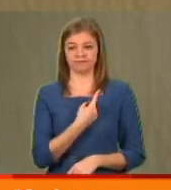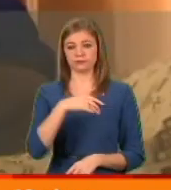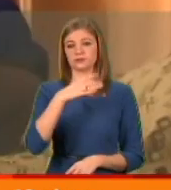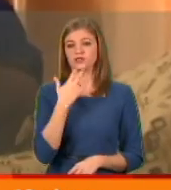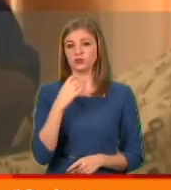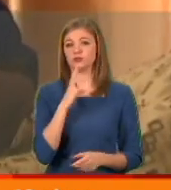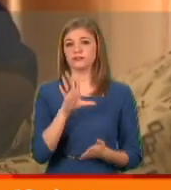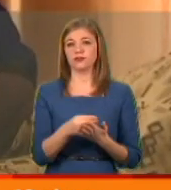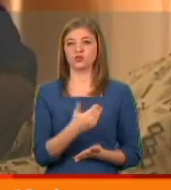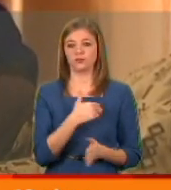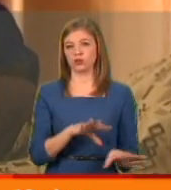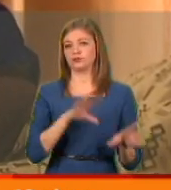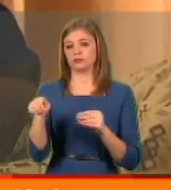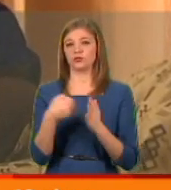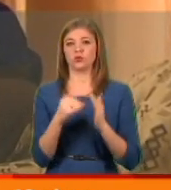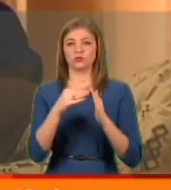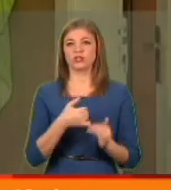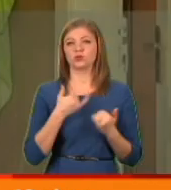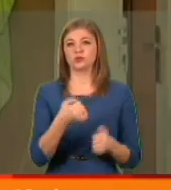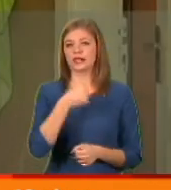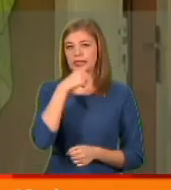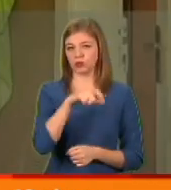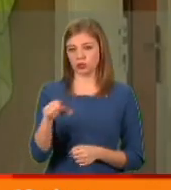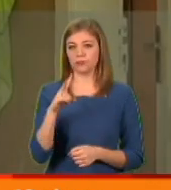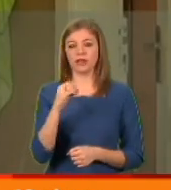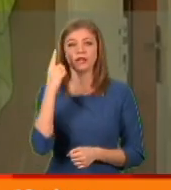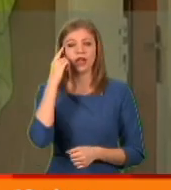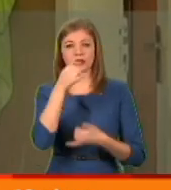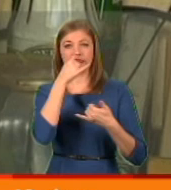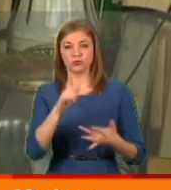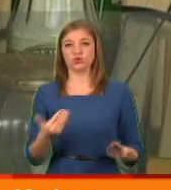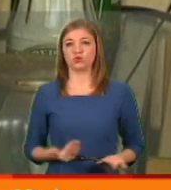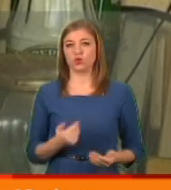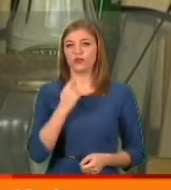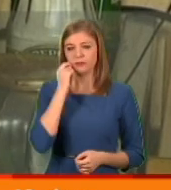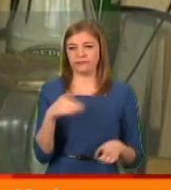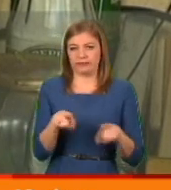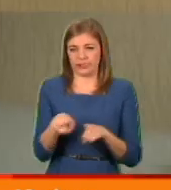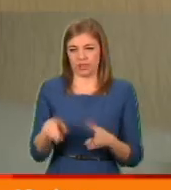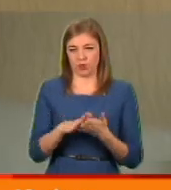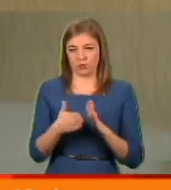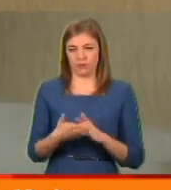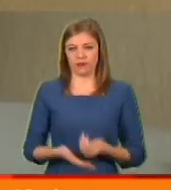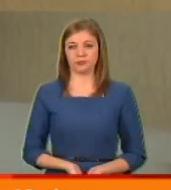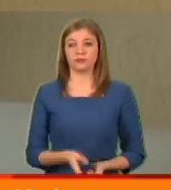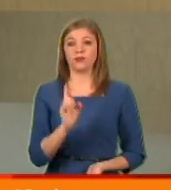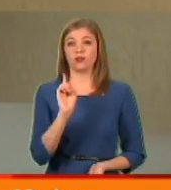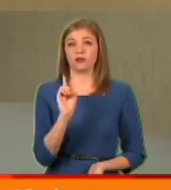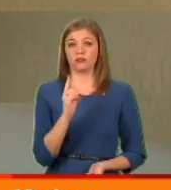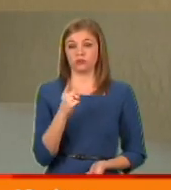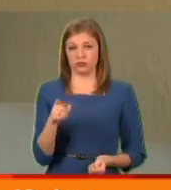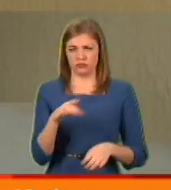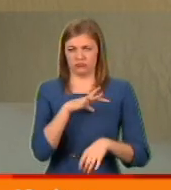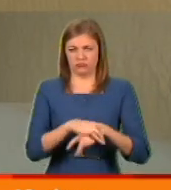з власної волі переїхав до будинку для літніх людей. Але й гадати не міг, що доживатиме віку у таких умовах. Бо це не воля.